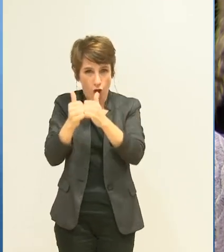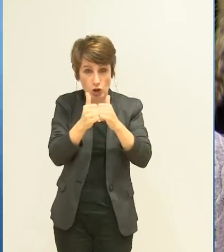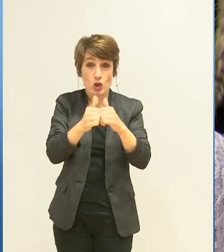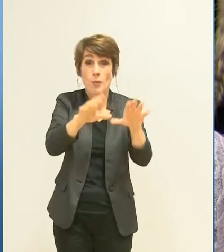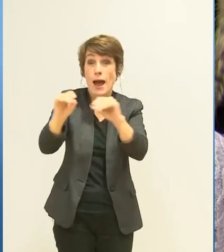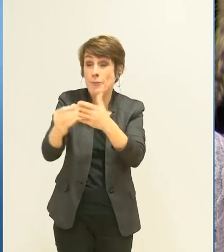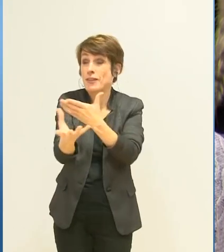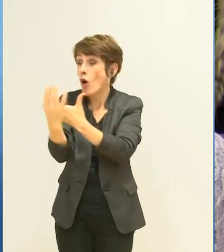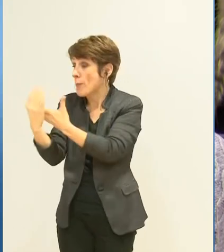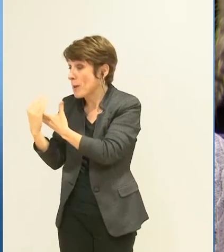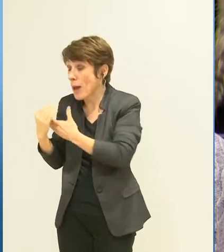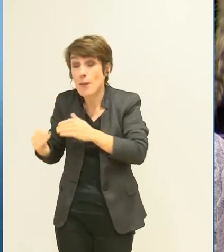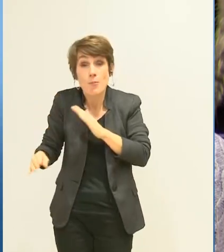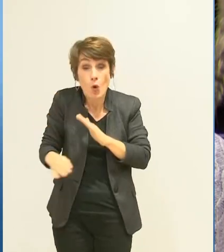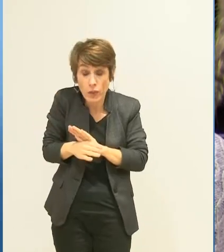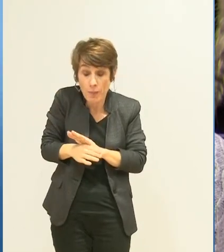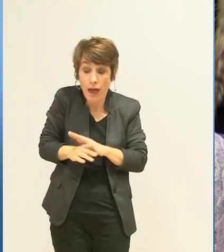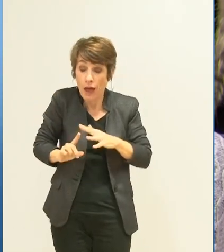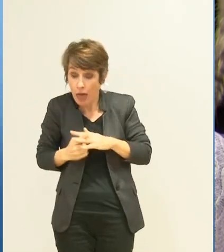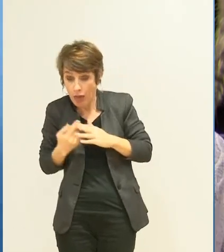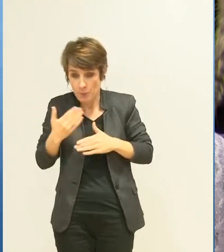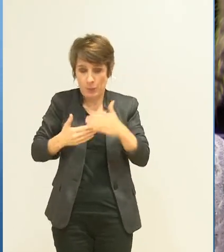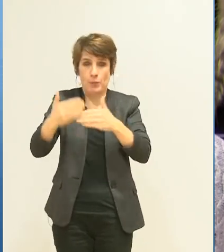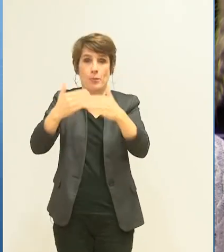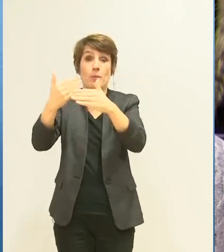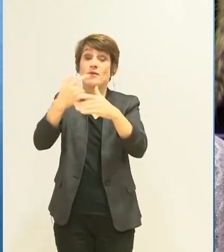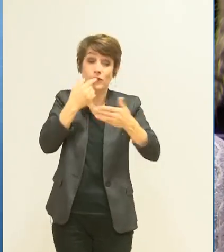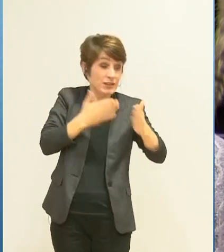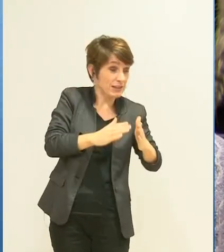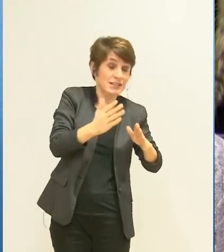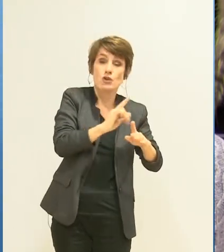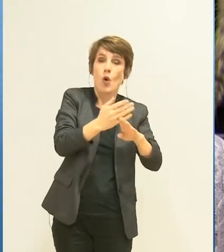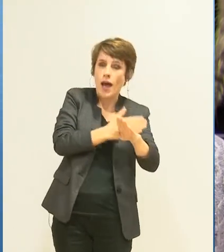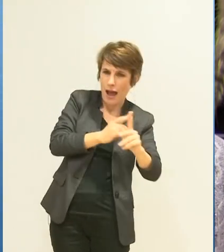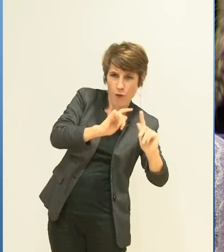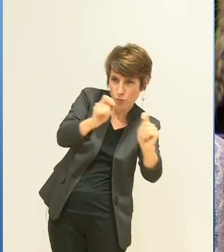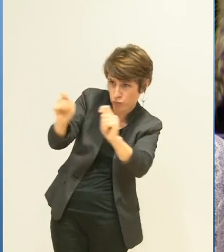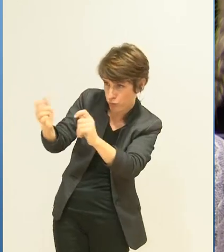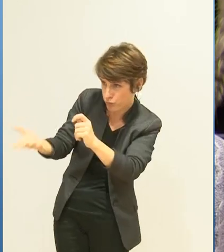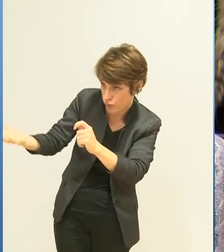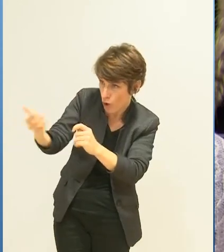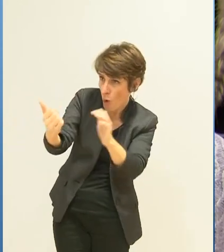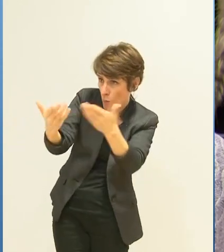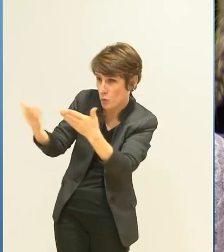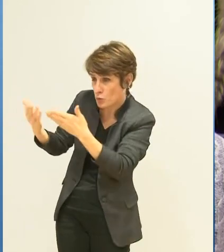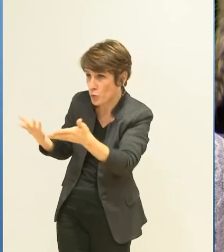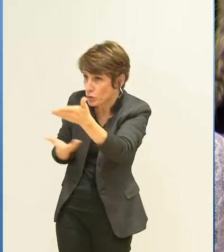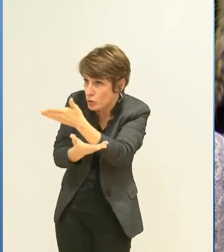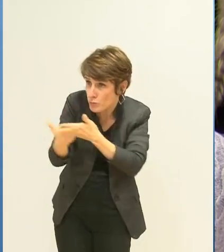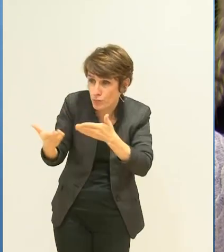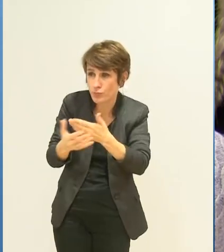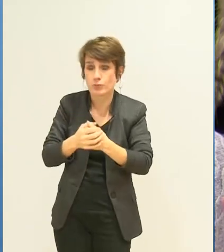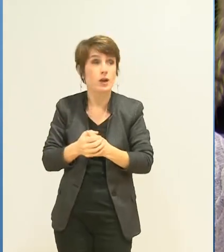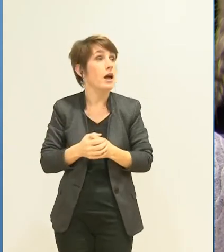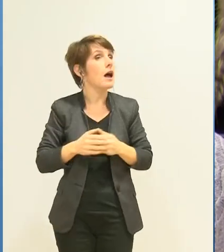d leur élaboration c'est donner du pouvoir d'agir avant la décision en lieu et place d'un petit pouvoir d'amendement de projets déjà ficelés